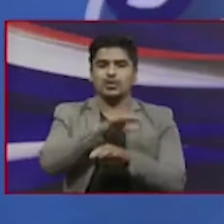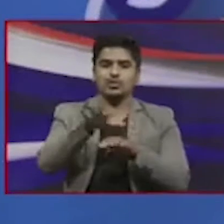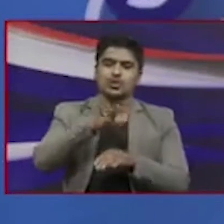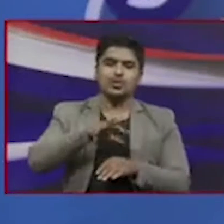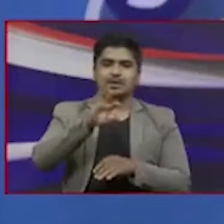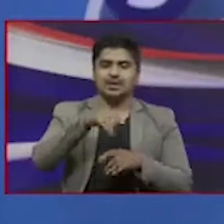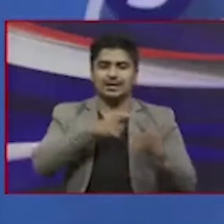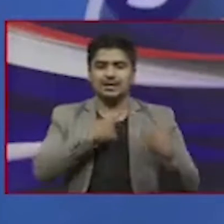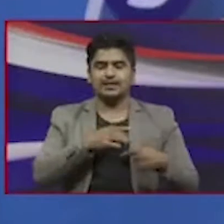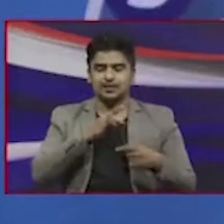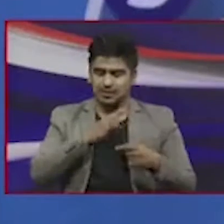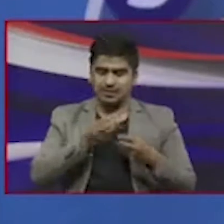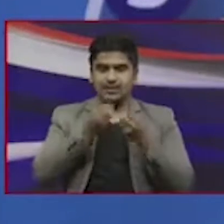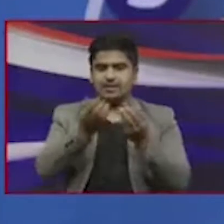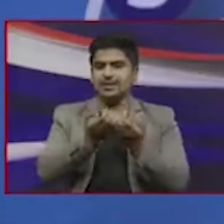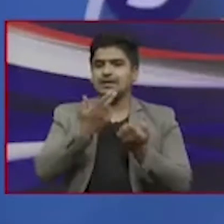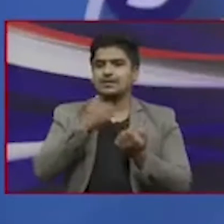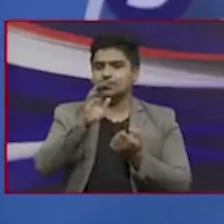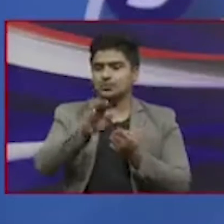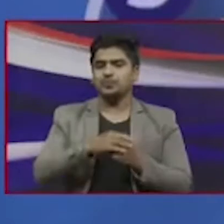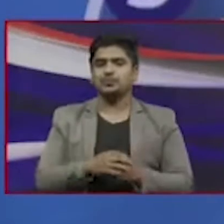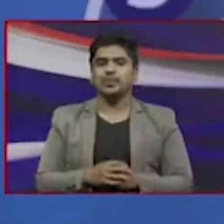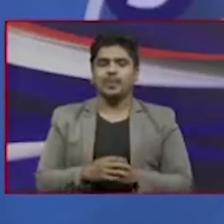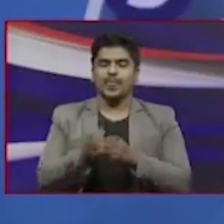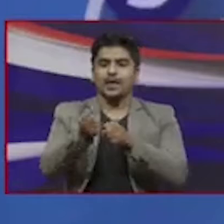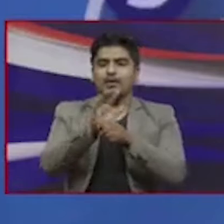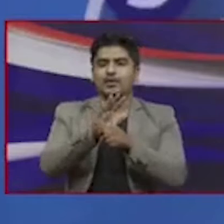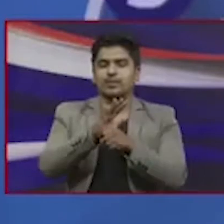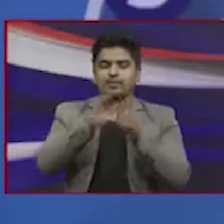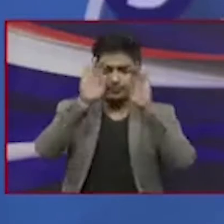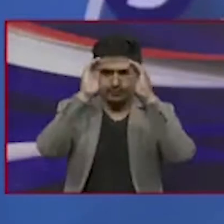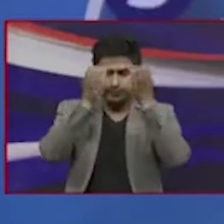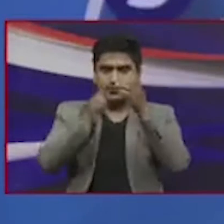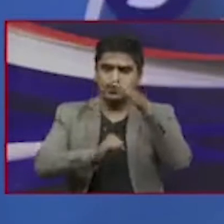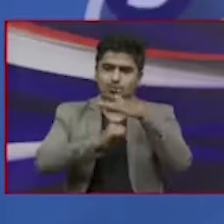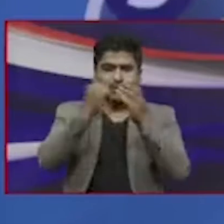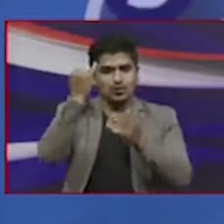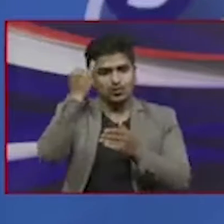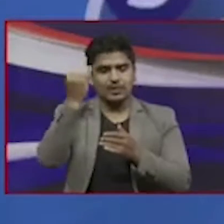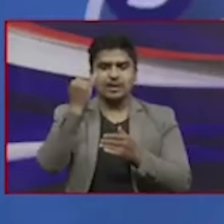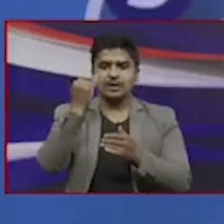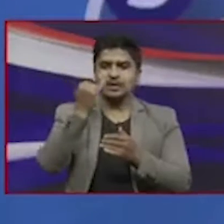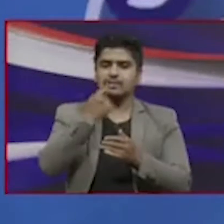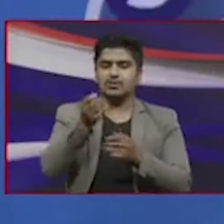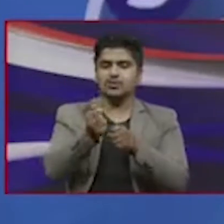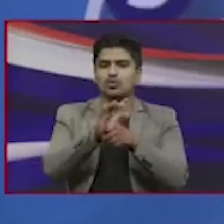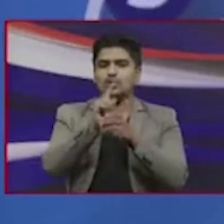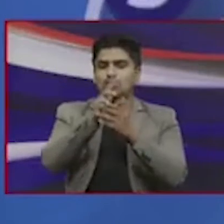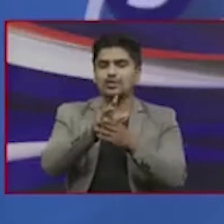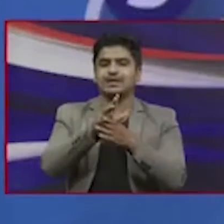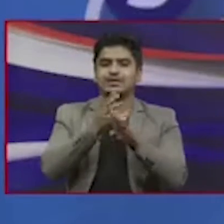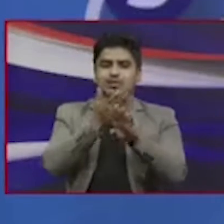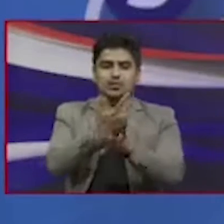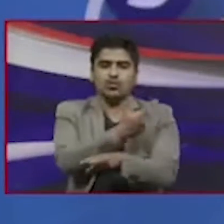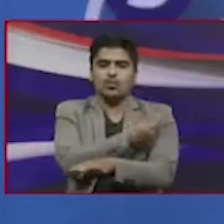देशभर कोरोना संक्रमण मुक्त हुनेहरूको संख्या 1,220 रहेका छन्। त्यस्तै कोरोना संक्रमणबाट थप 7 जनाको